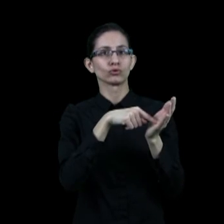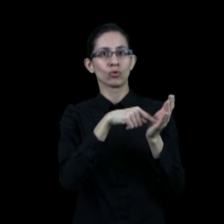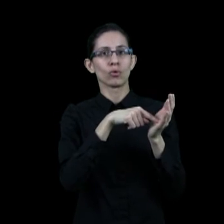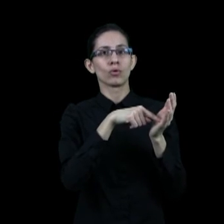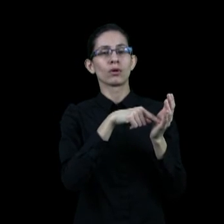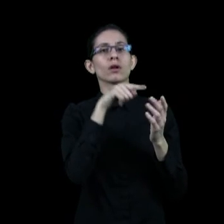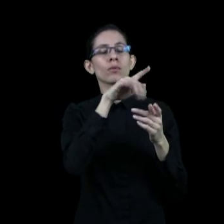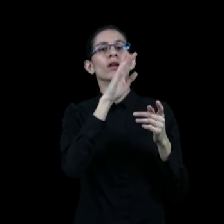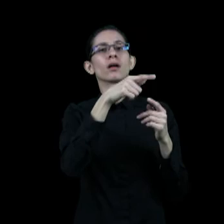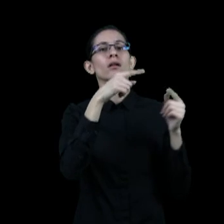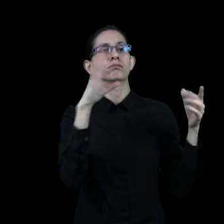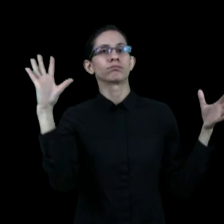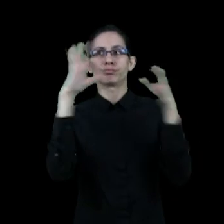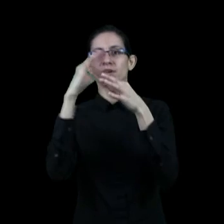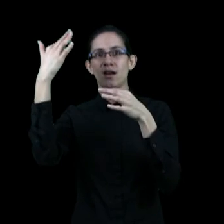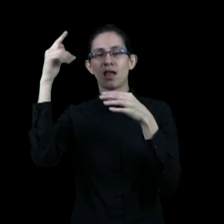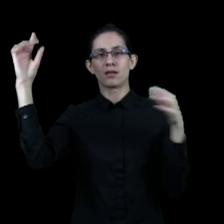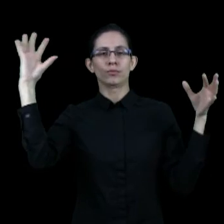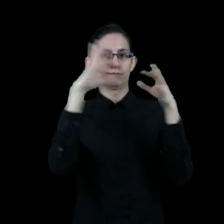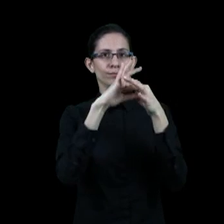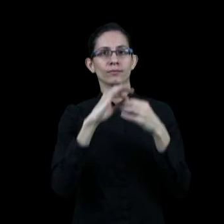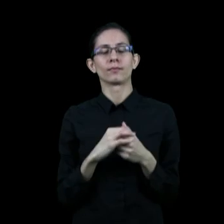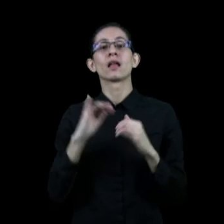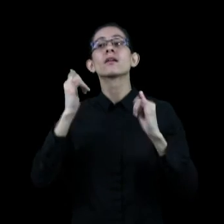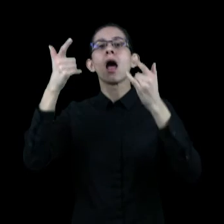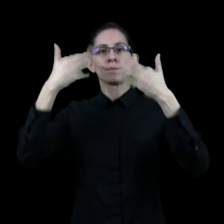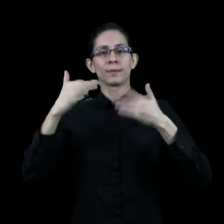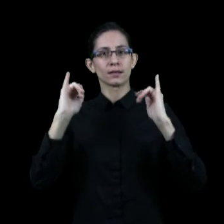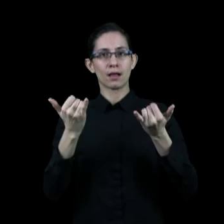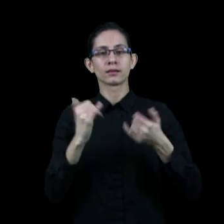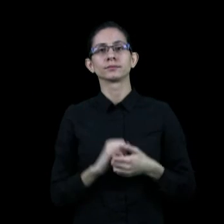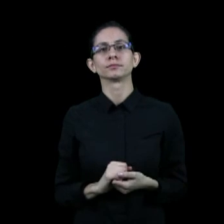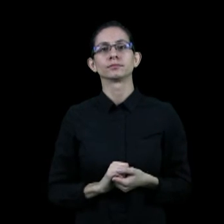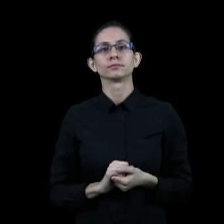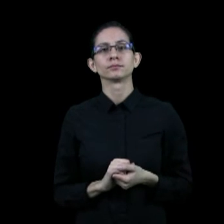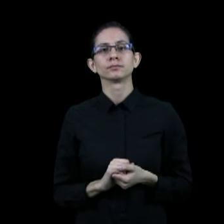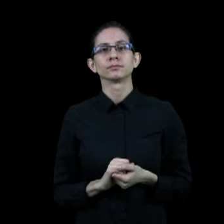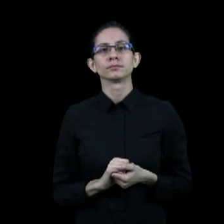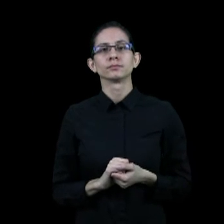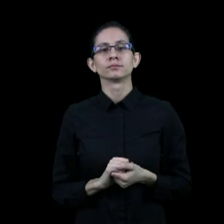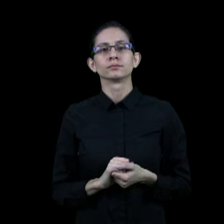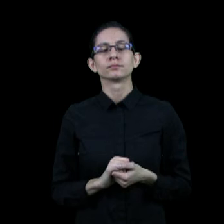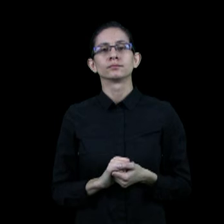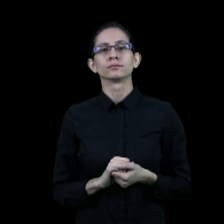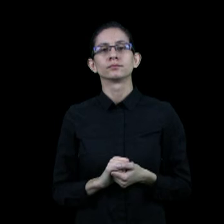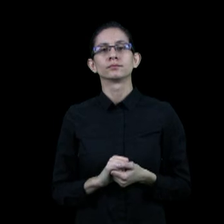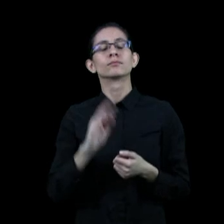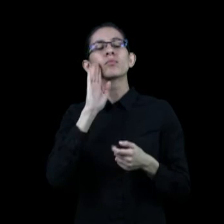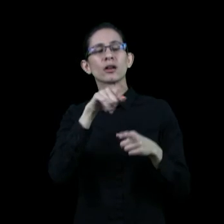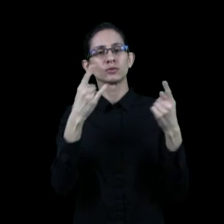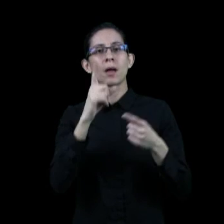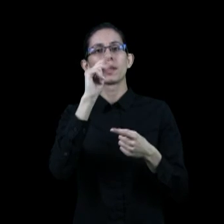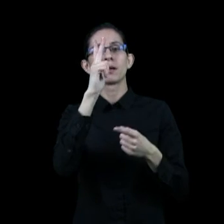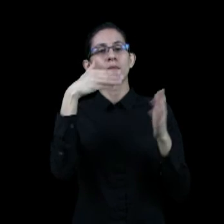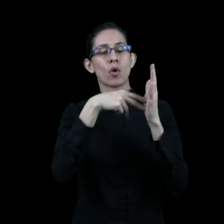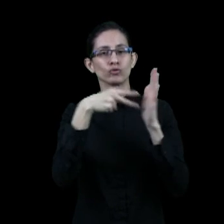Ale te wskaźniki oblicza się inaczej, chociaż powinny się zgadzać lub być zbliżone do siebie, skoro są indeksami